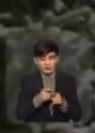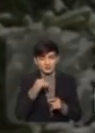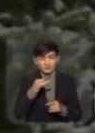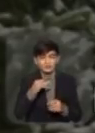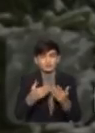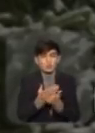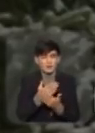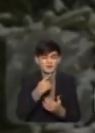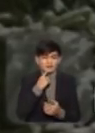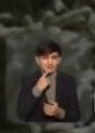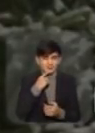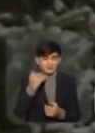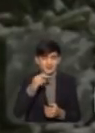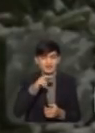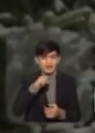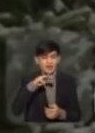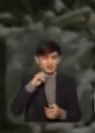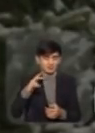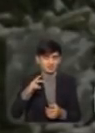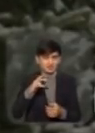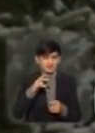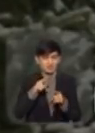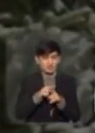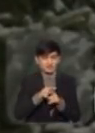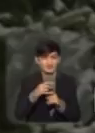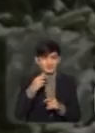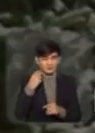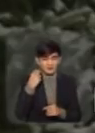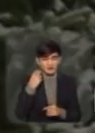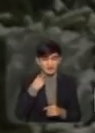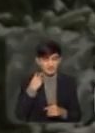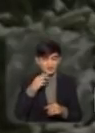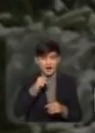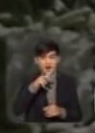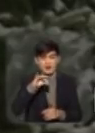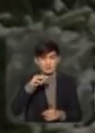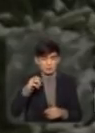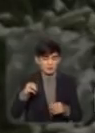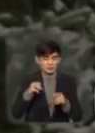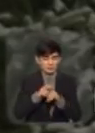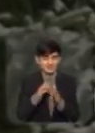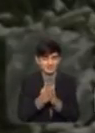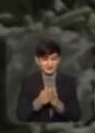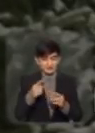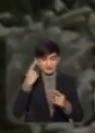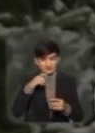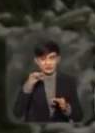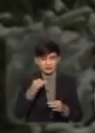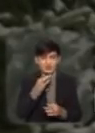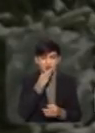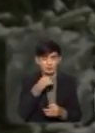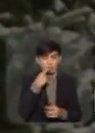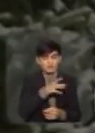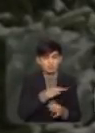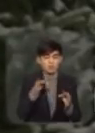латын әліпбиін мектептегі оқу жүйесіне енгізу. Министр нақты бекітілген нұсқасы болмағандықтан бұл туралы айтуға әлі ерте